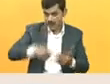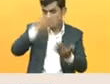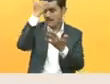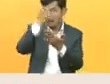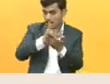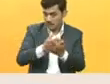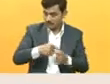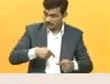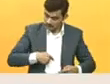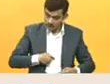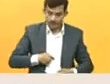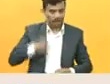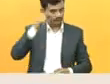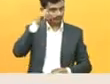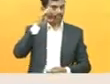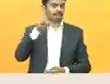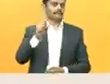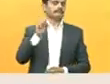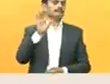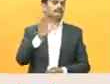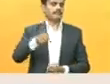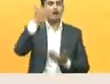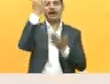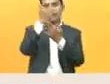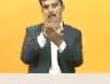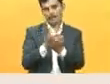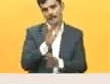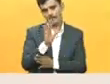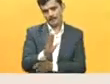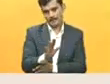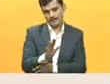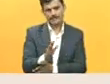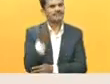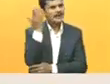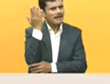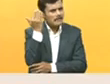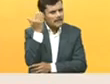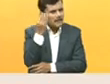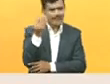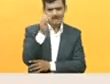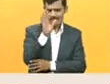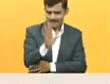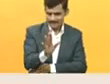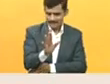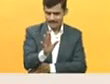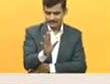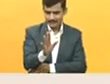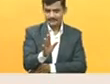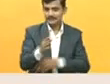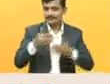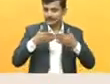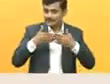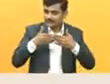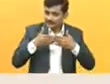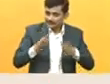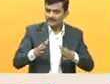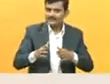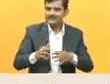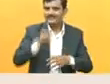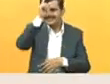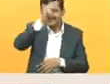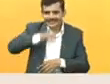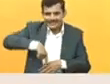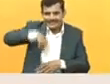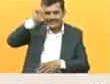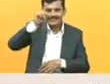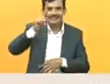मेरे लिए बहुत यादगार रहा। साथियों, कुछ दिन पहले ही स्टार्टअप इंडिया के 9 साल पूरे हुए